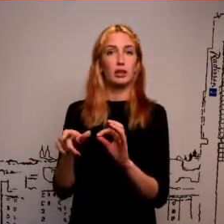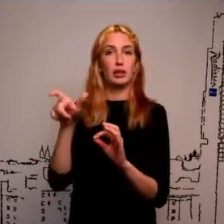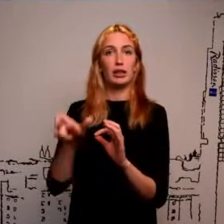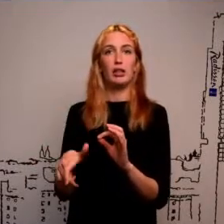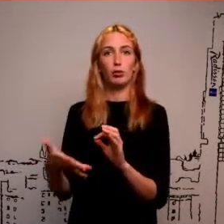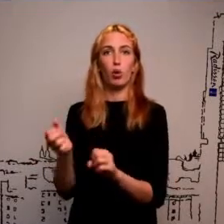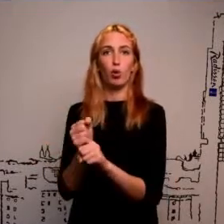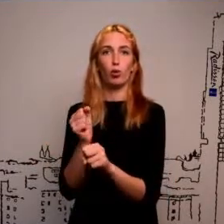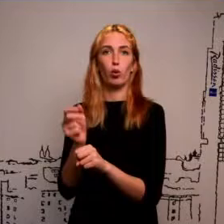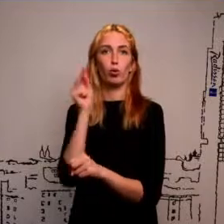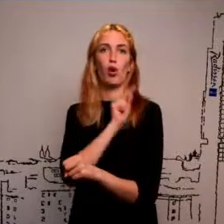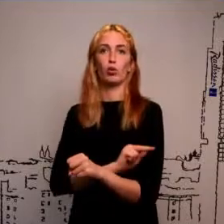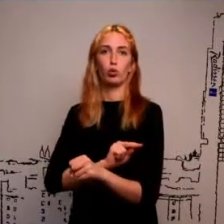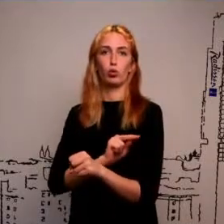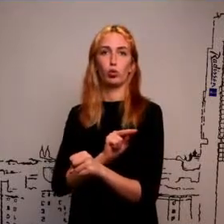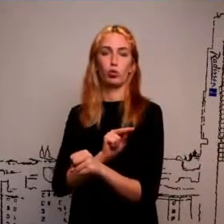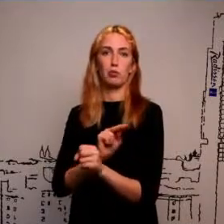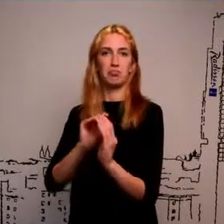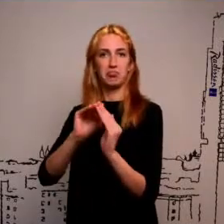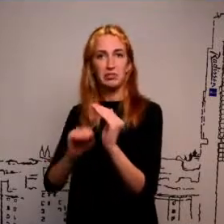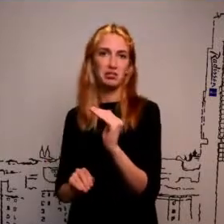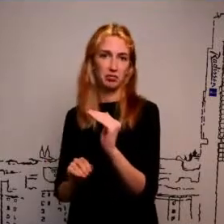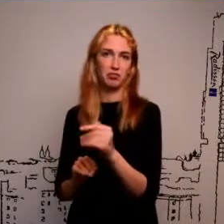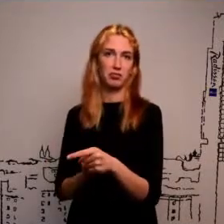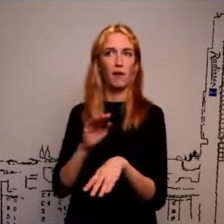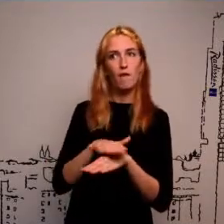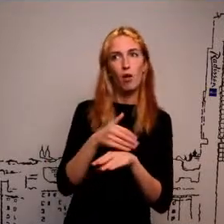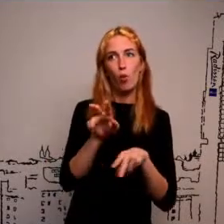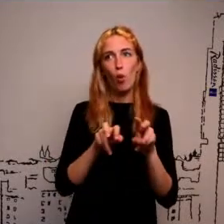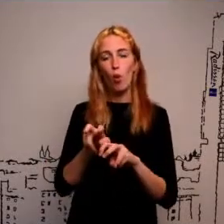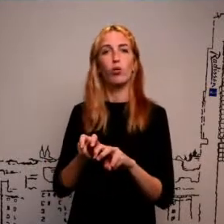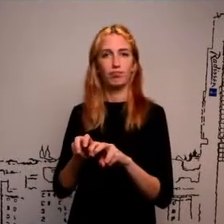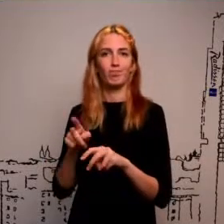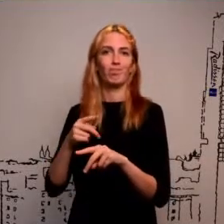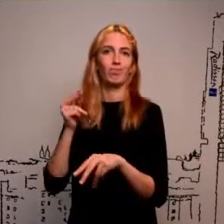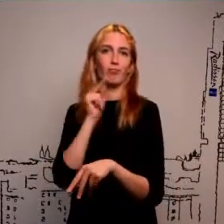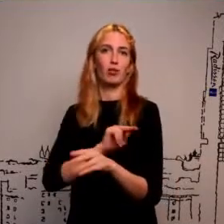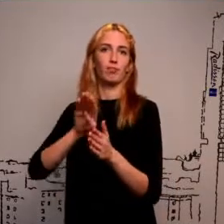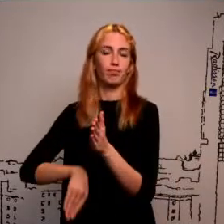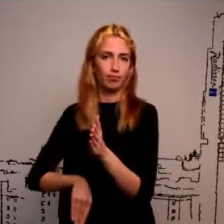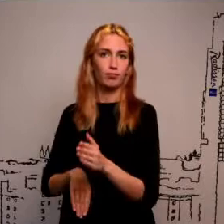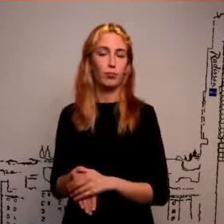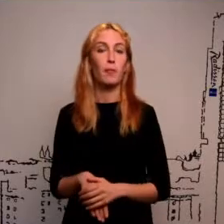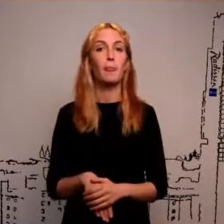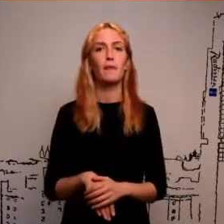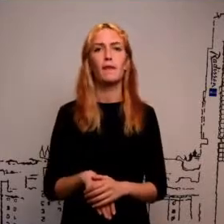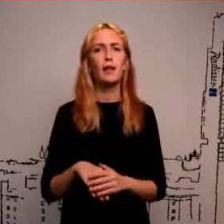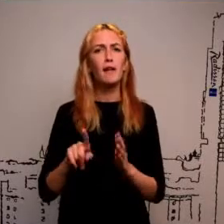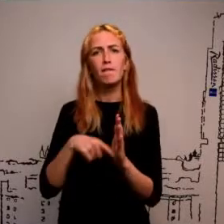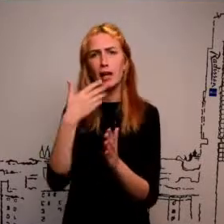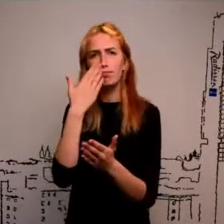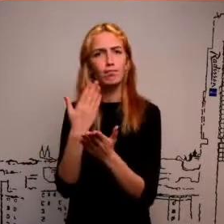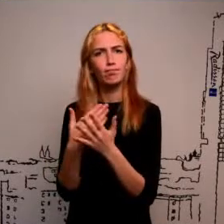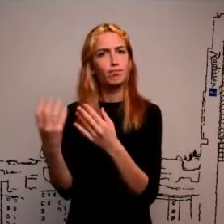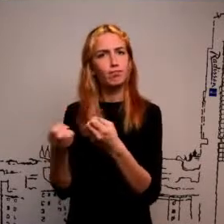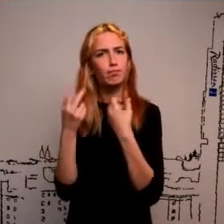inimesele töötasu täies ulatuses maksmata. Mhm. Või maksta siis vähem. Kas on mingid näiteid võimalik veel tuua,